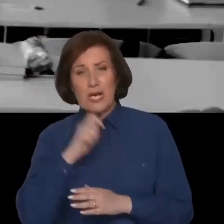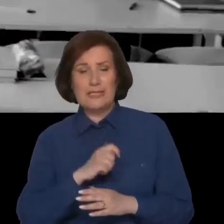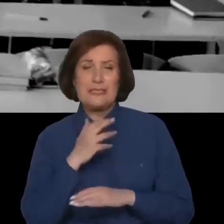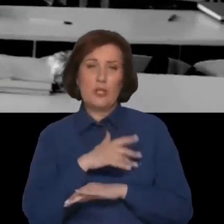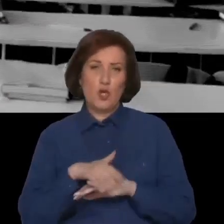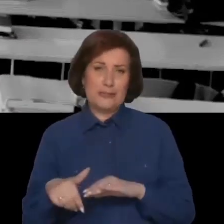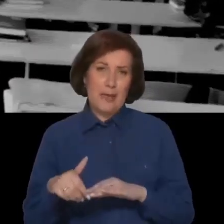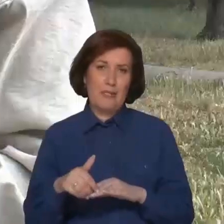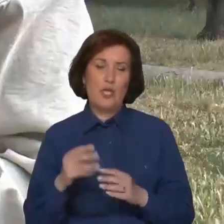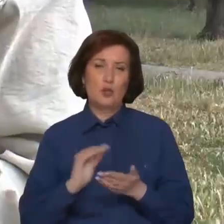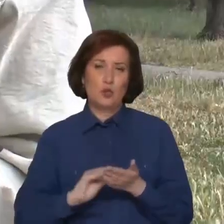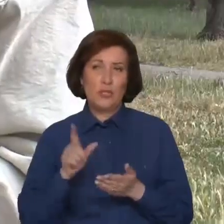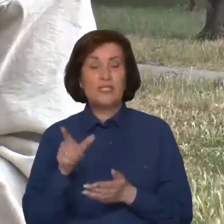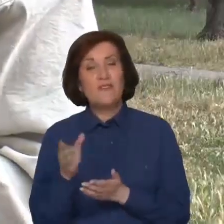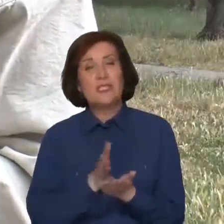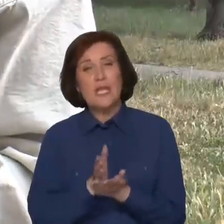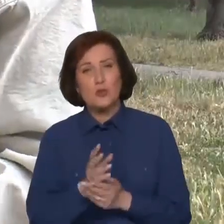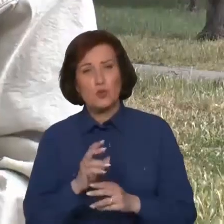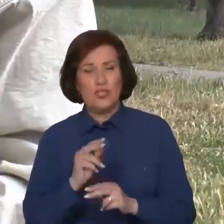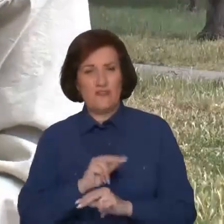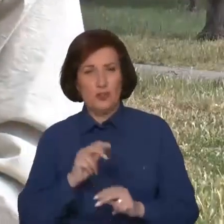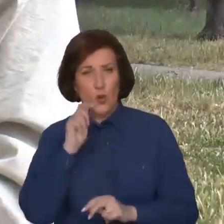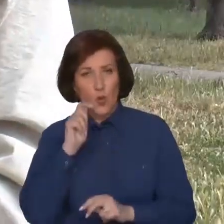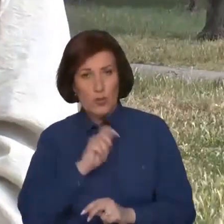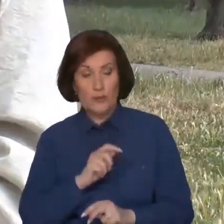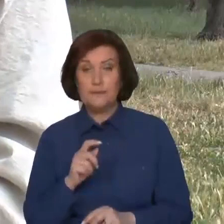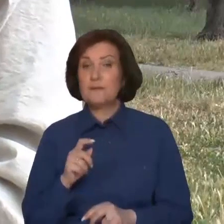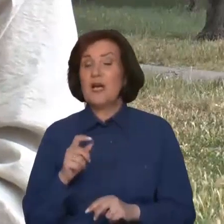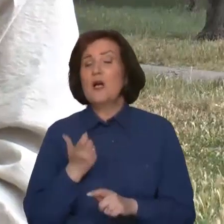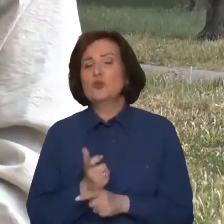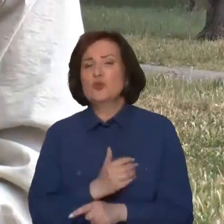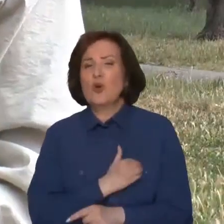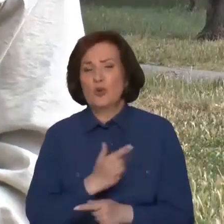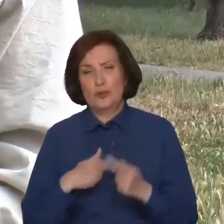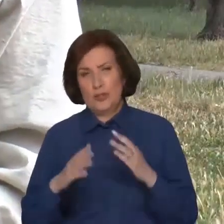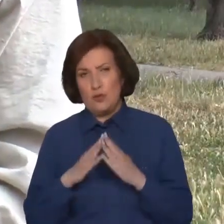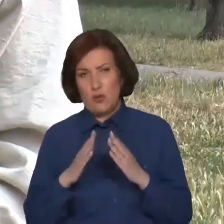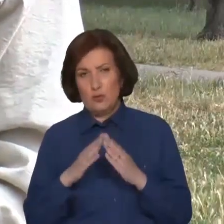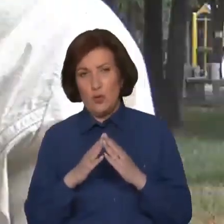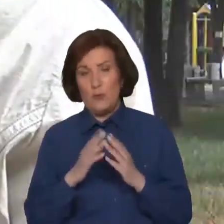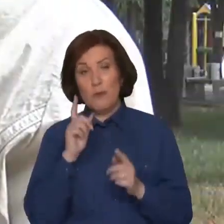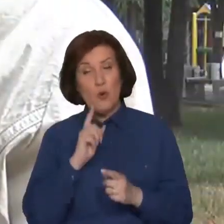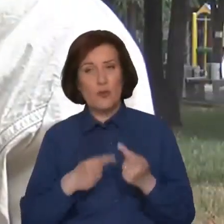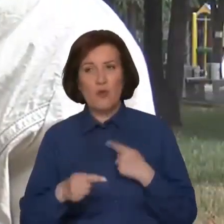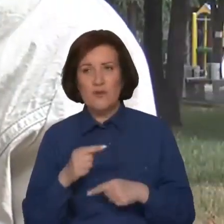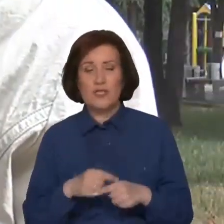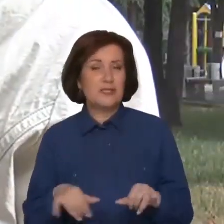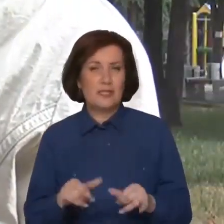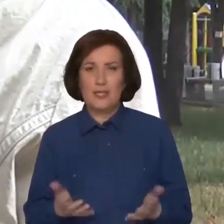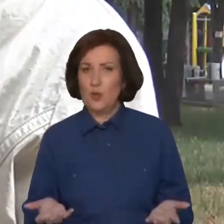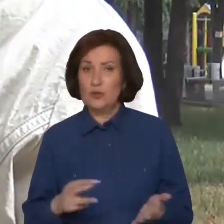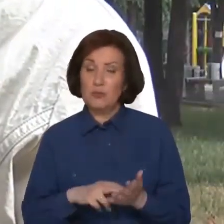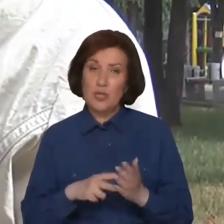журналісти. Марина Марченко – заслужена вчителька України. Марина каже, дуже хочеться додому, проте поки повертатися